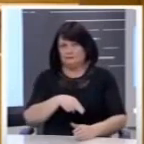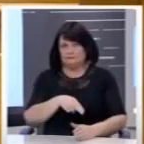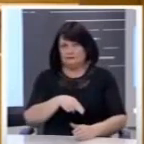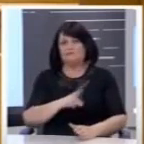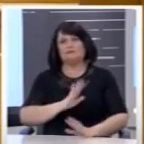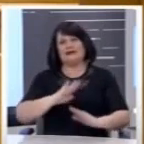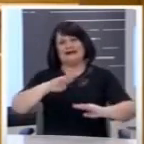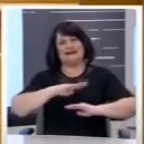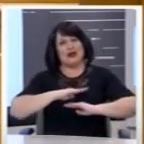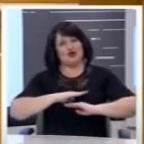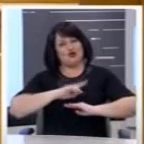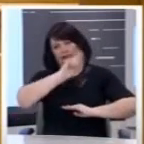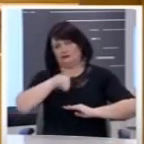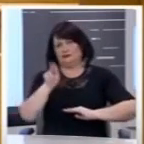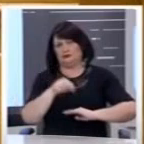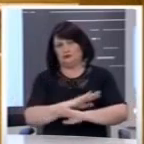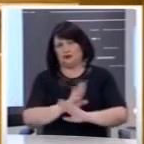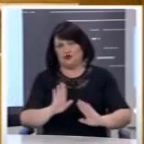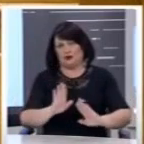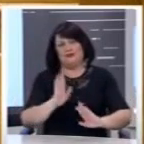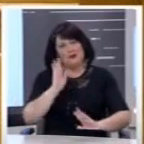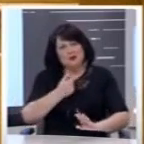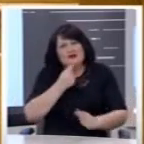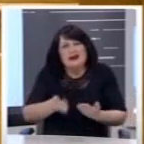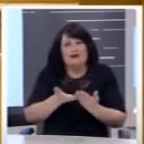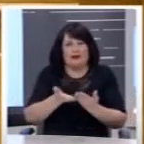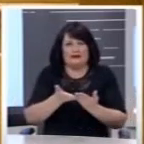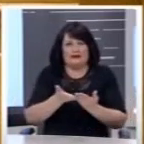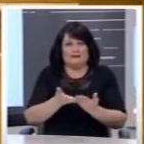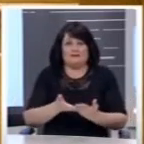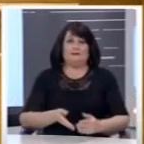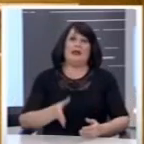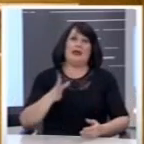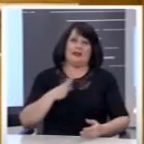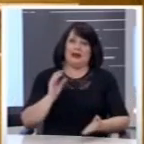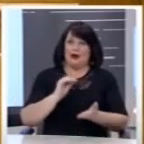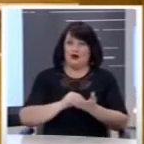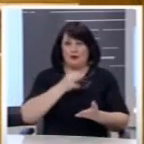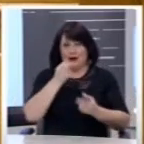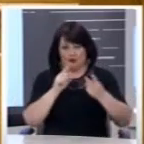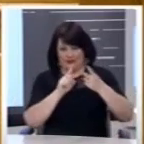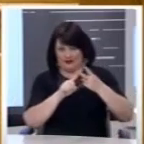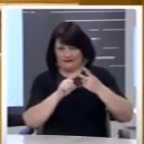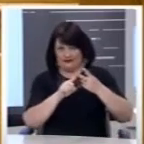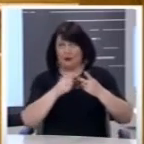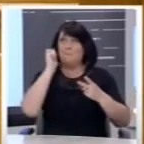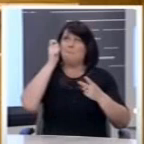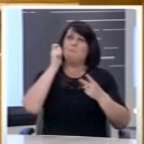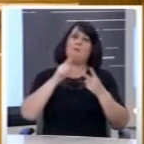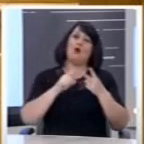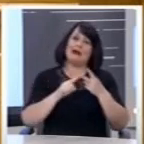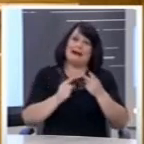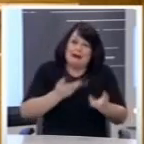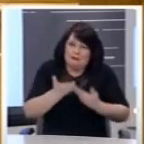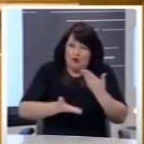πτυχή που θα διευκόλυνε σε μια τέτοια κατάσταση. Θέλω να σημειώσω, δεύτερον, ότι αυτή η πολιτική μας, με αυτές τις